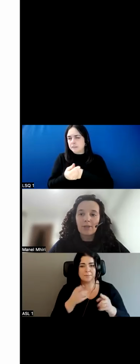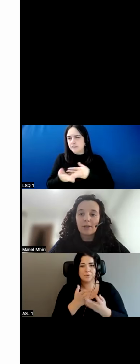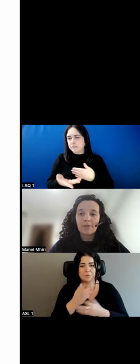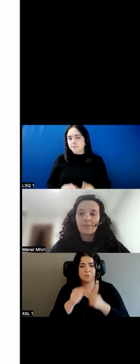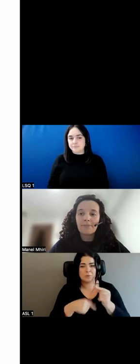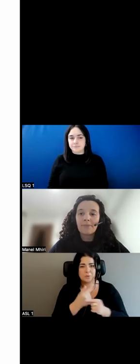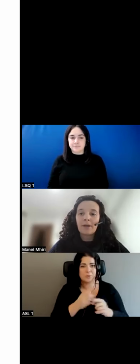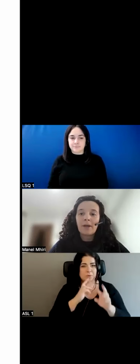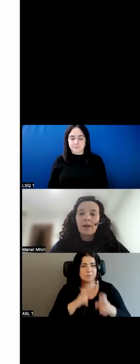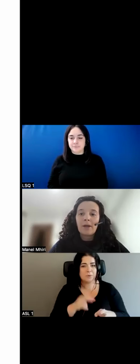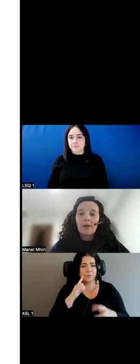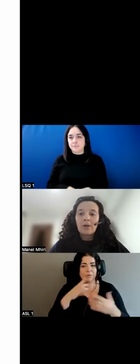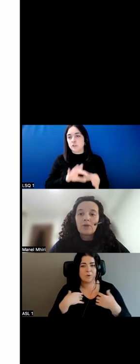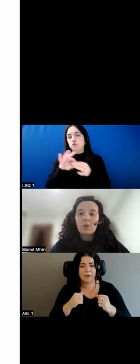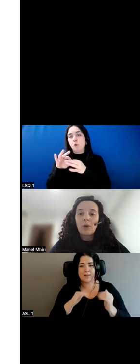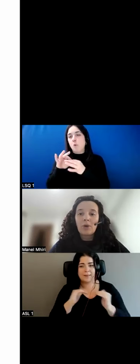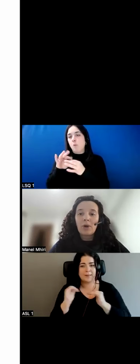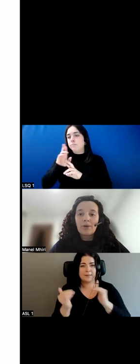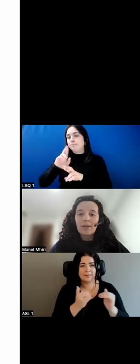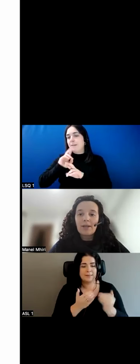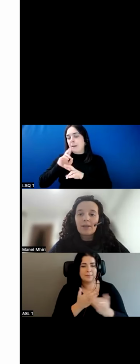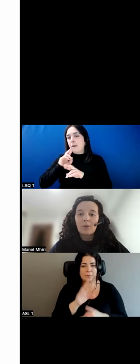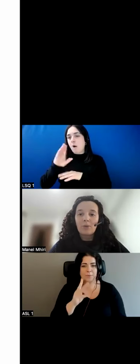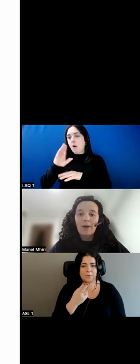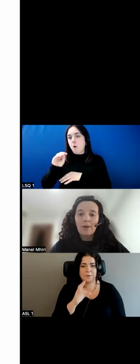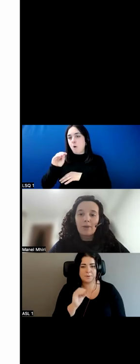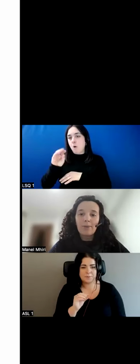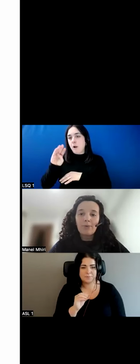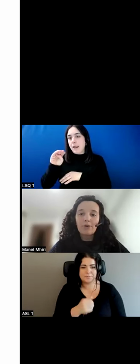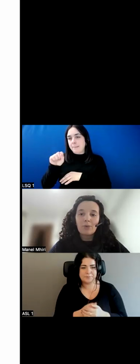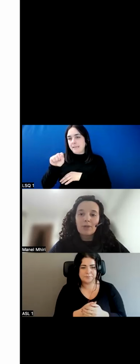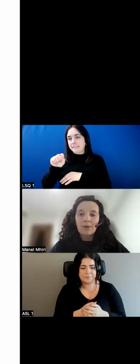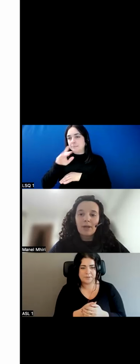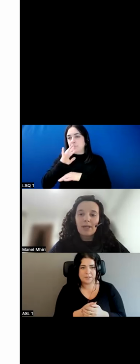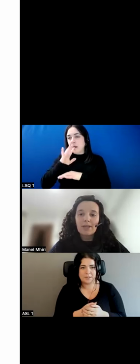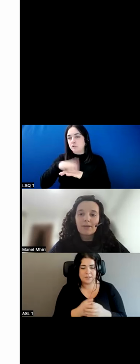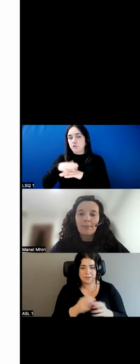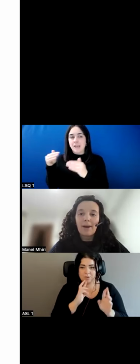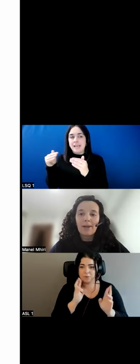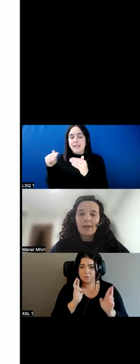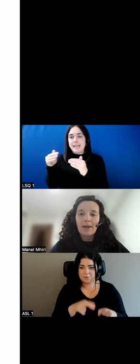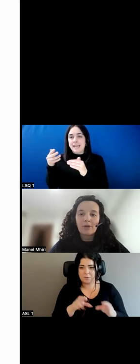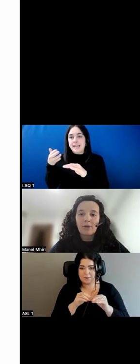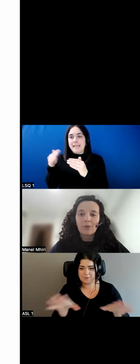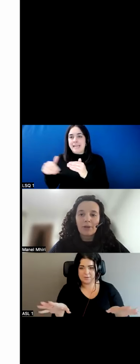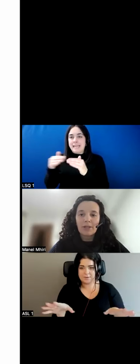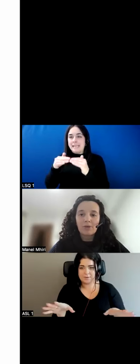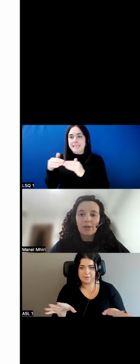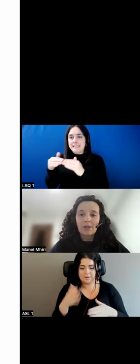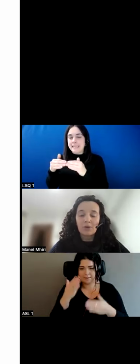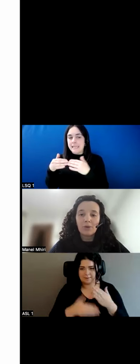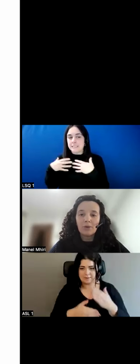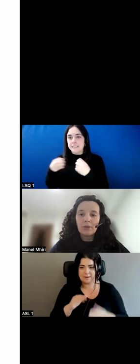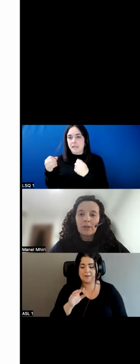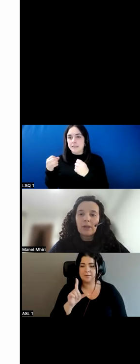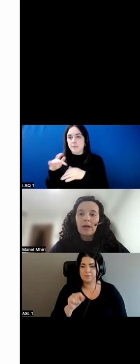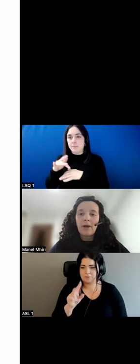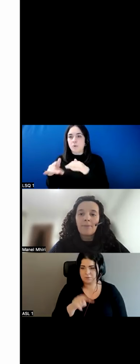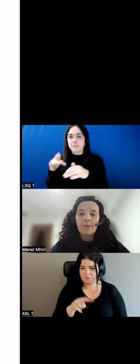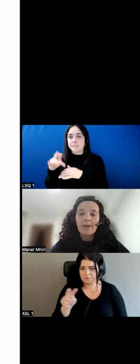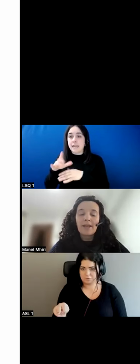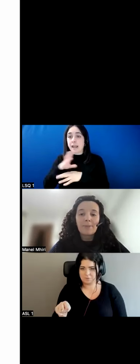par rapport au rapport mondial de l'OMS sur l'équité en matière de santé. À l'heure actuelle, le rapport a été publié